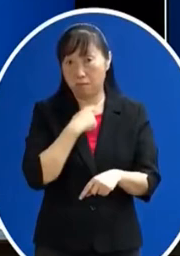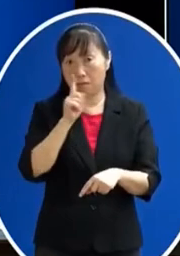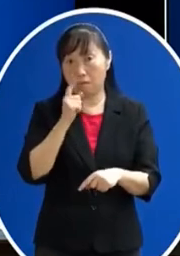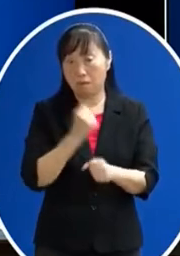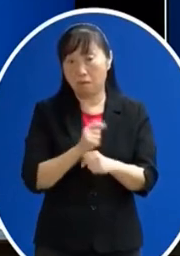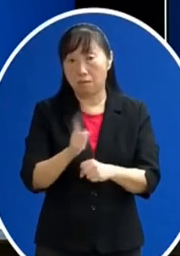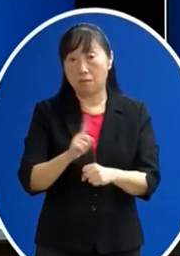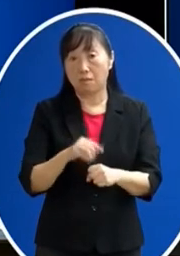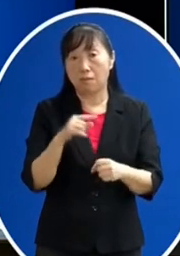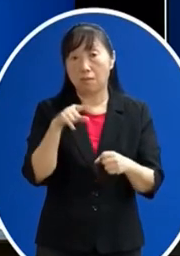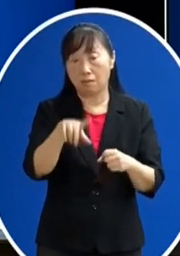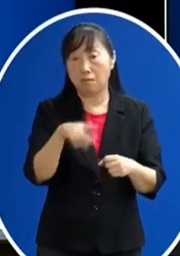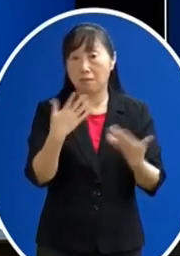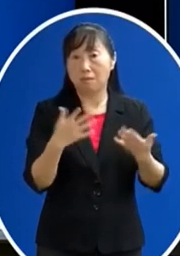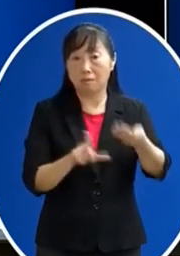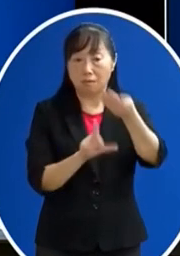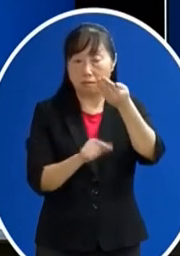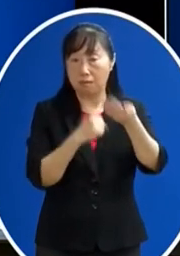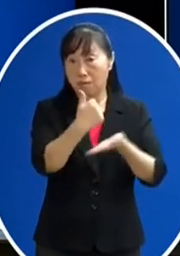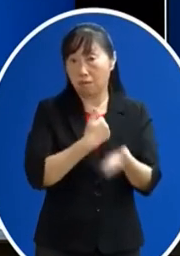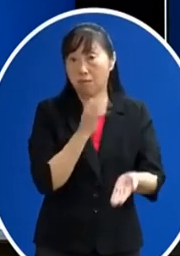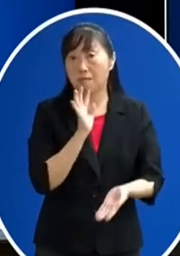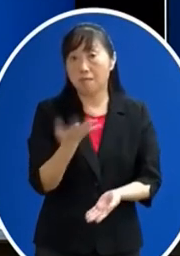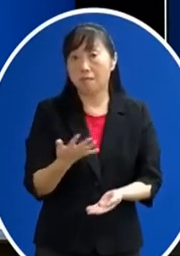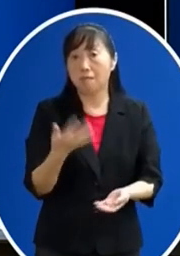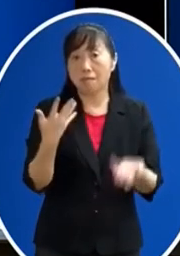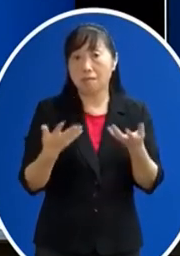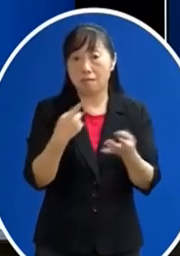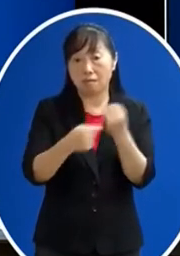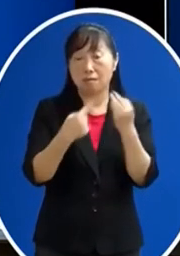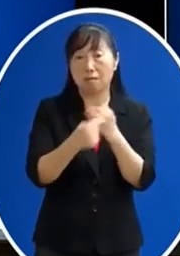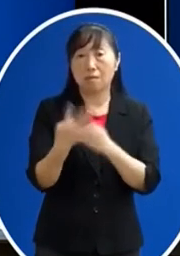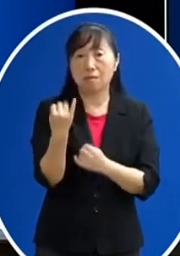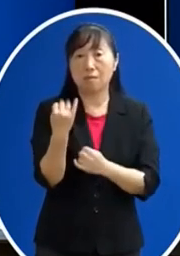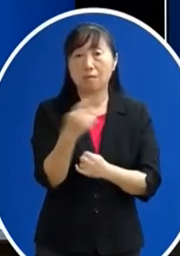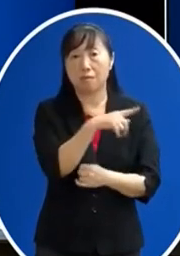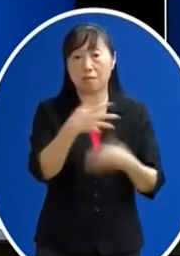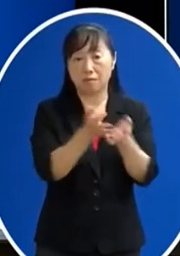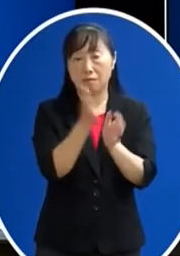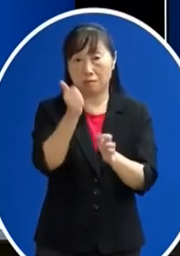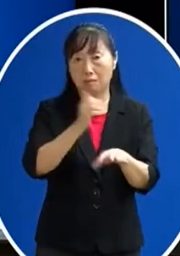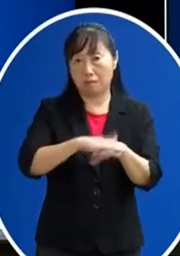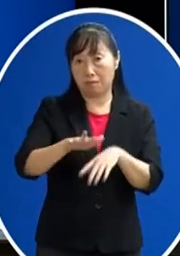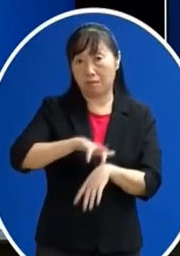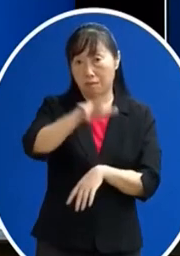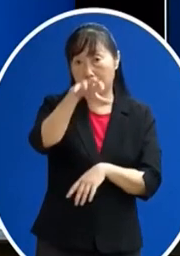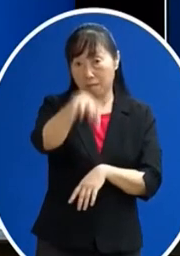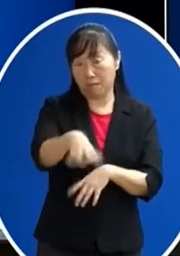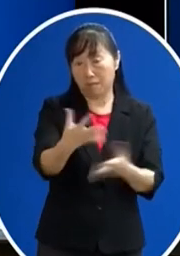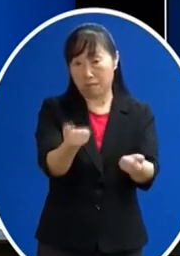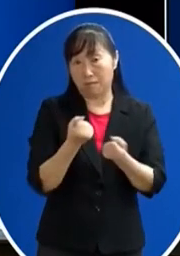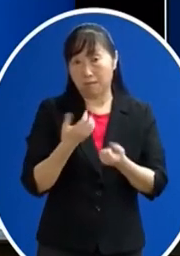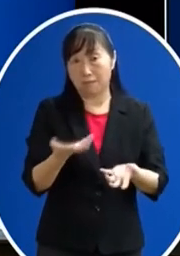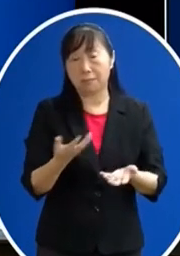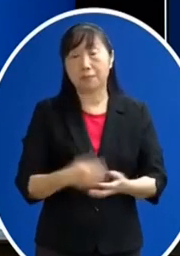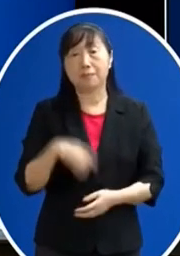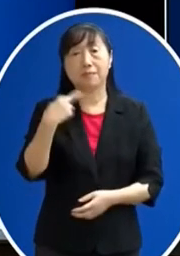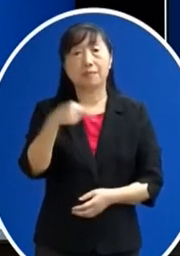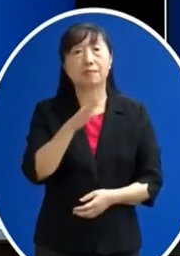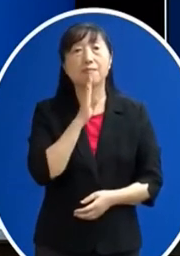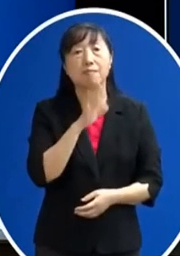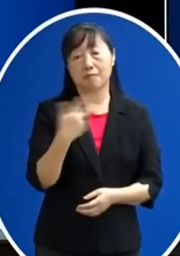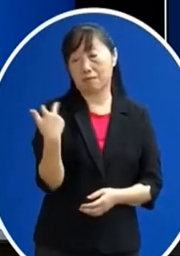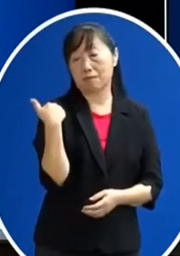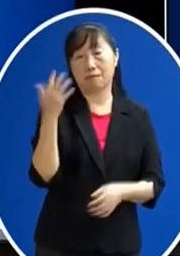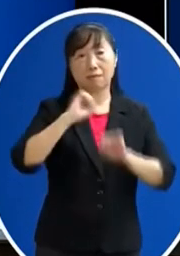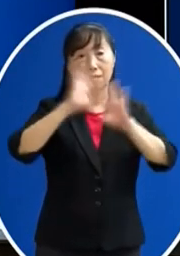批的 BNT 疫苗是9月会抵台吗？会有多少数量？那部长会去接机吗？再来帮同业提问，是上周有公布